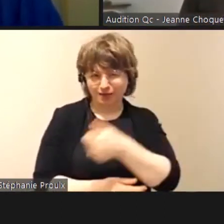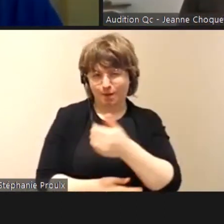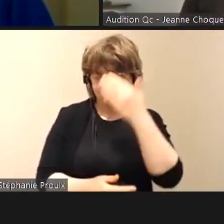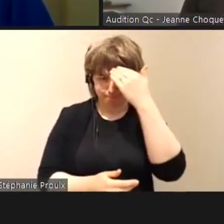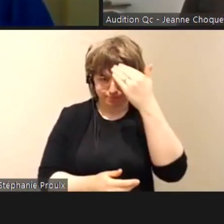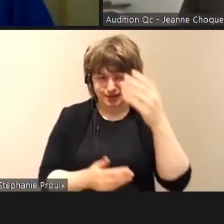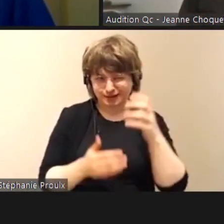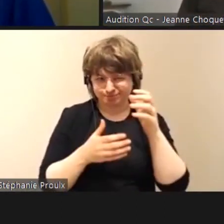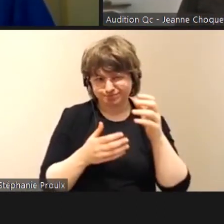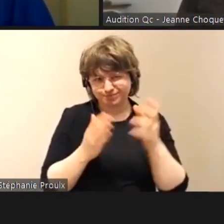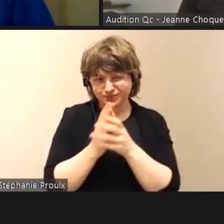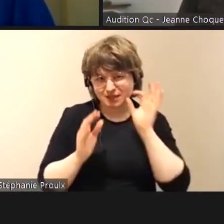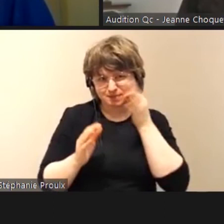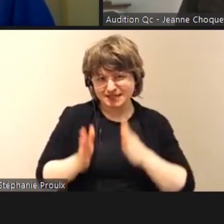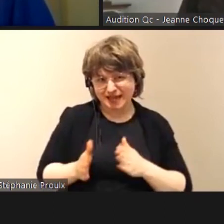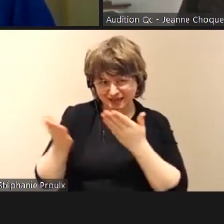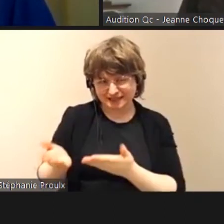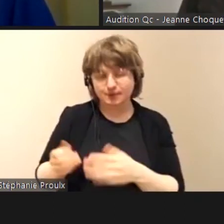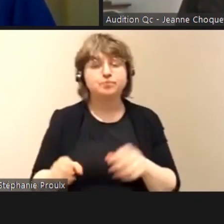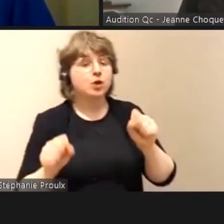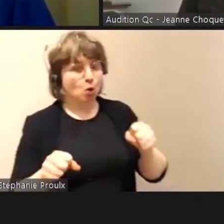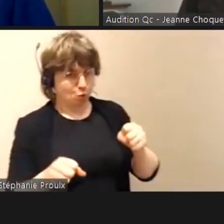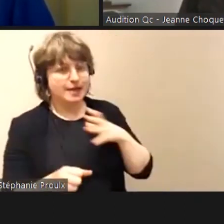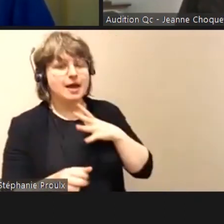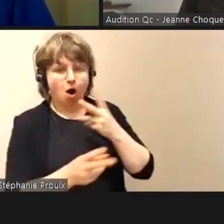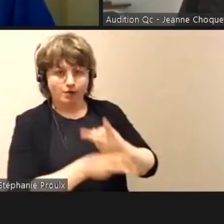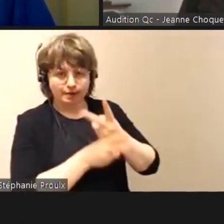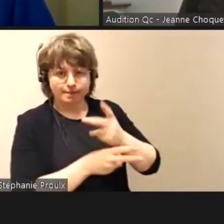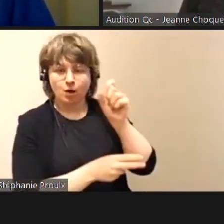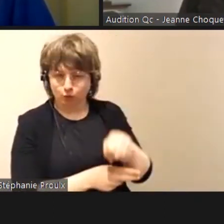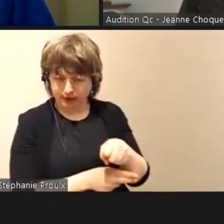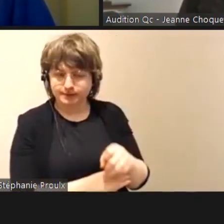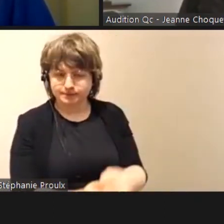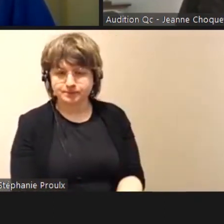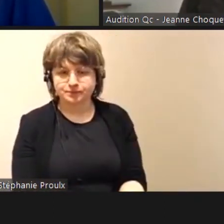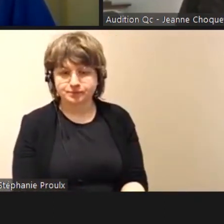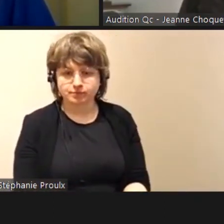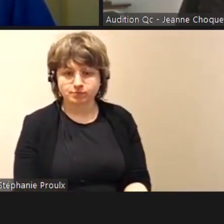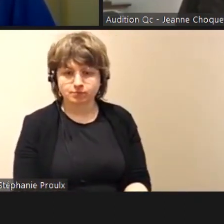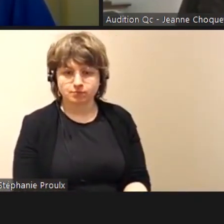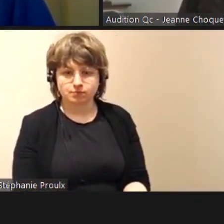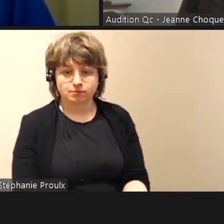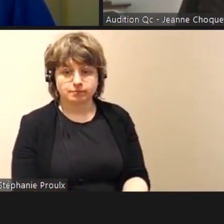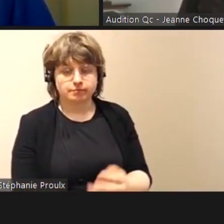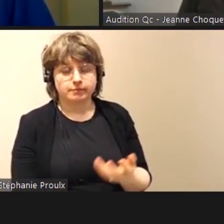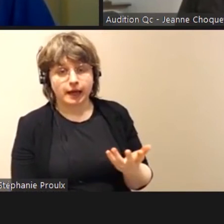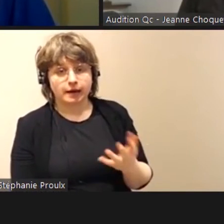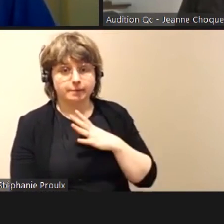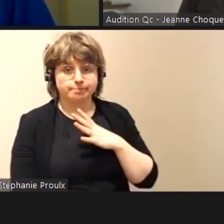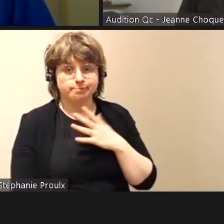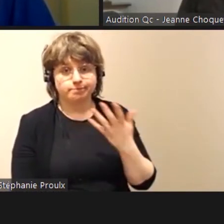S'il y a des traitements, mais c'est sûr qu'il existe des traitements. C'est sûr qu'il n'y a pas de traitement,